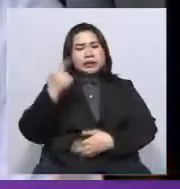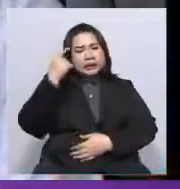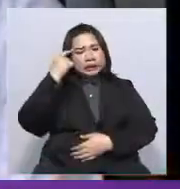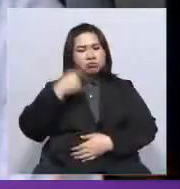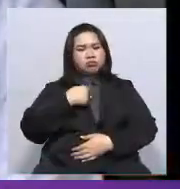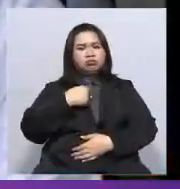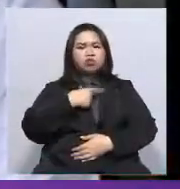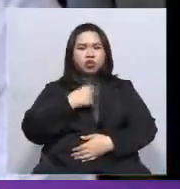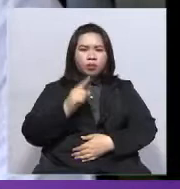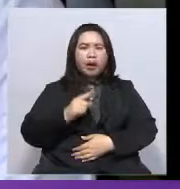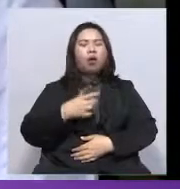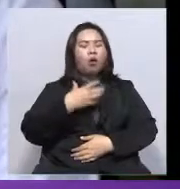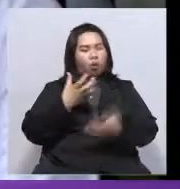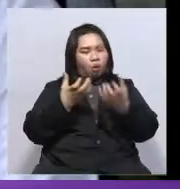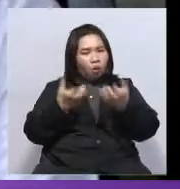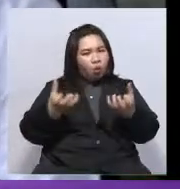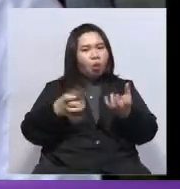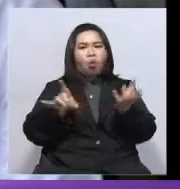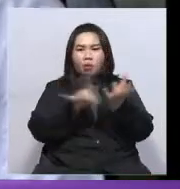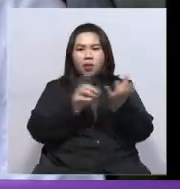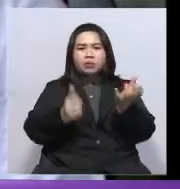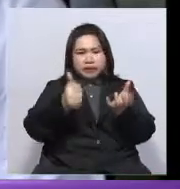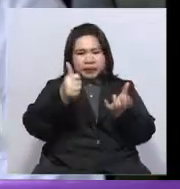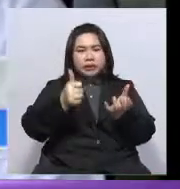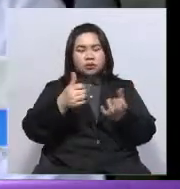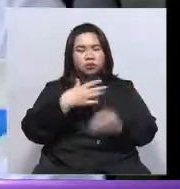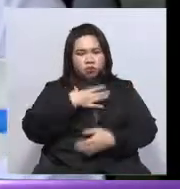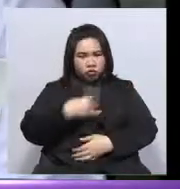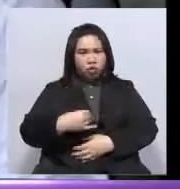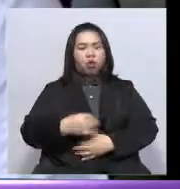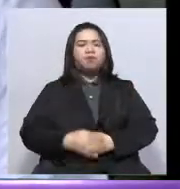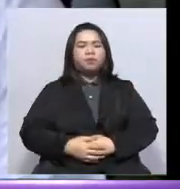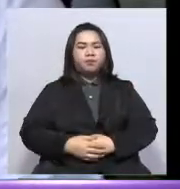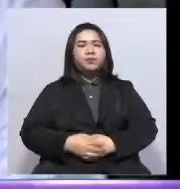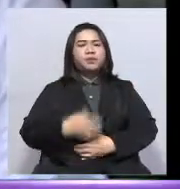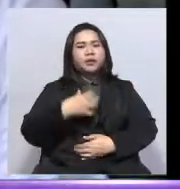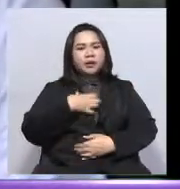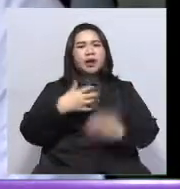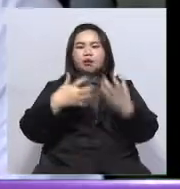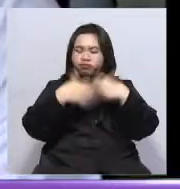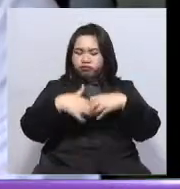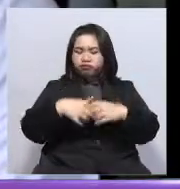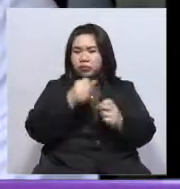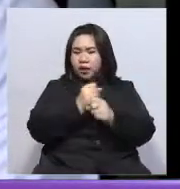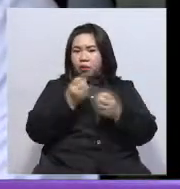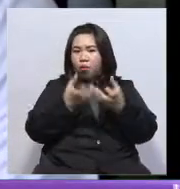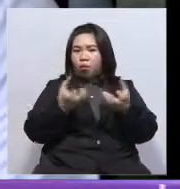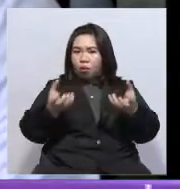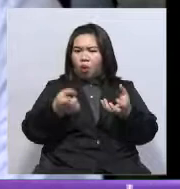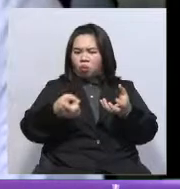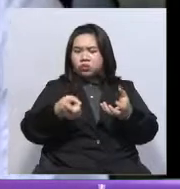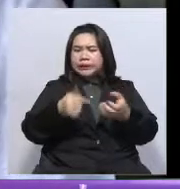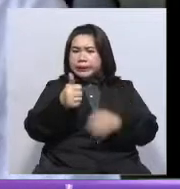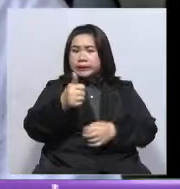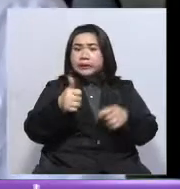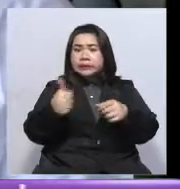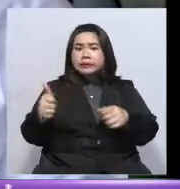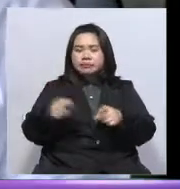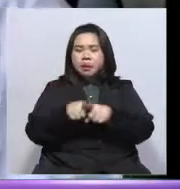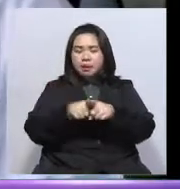คของที่มีคุณภาพนะครับเราก็เลยอยากจะทำของที่มีคุณภาพเพื่อมาให้คน